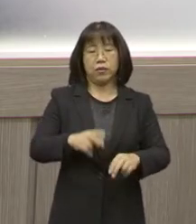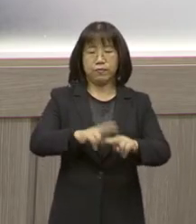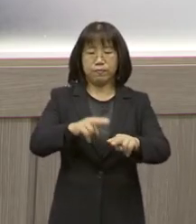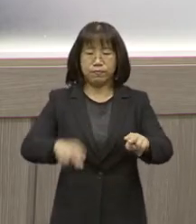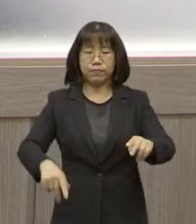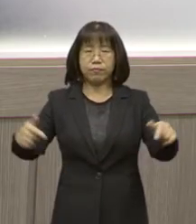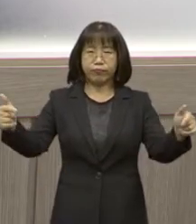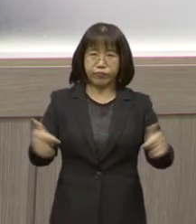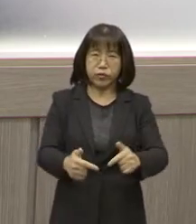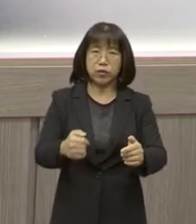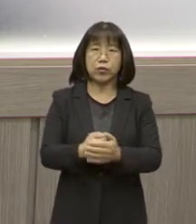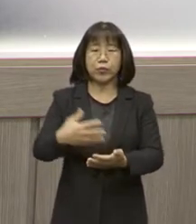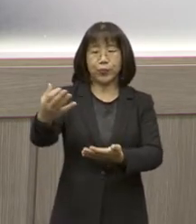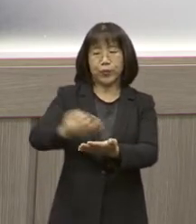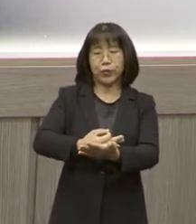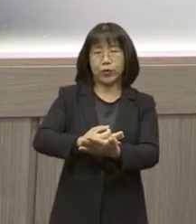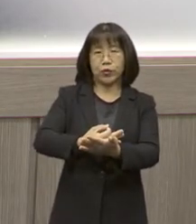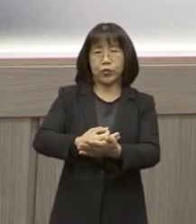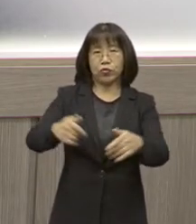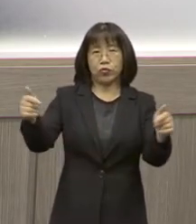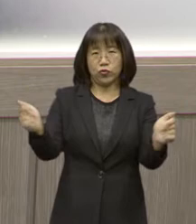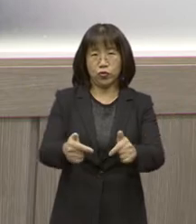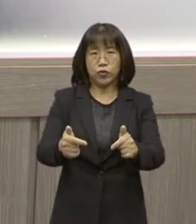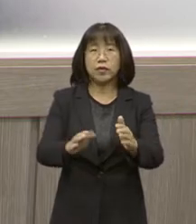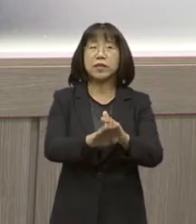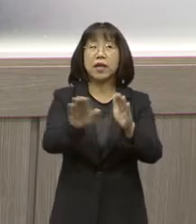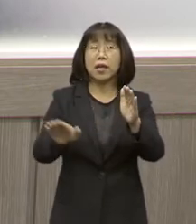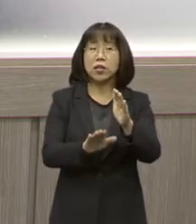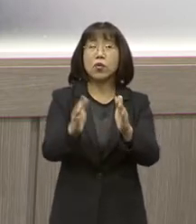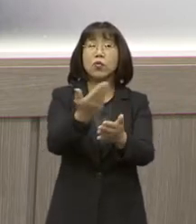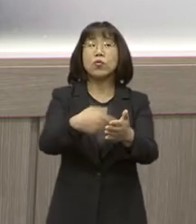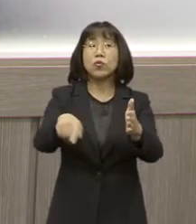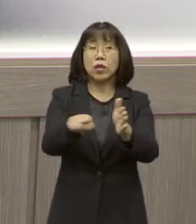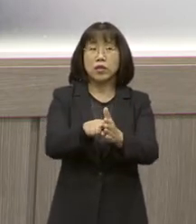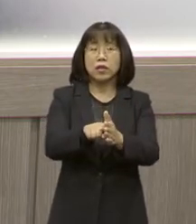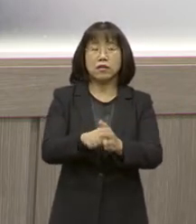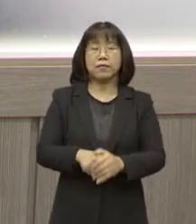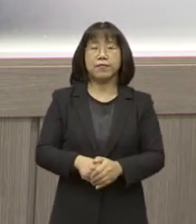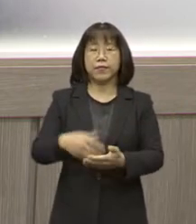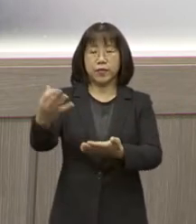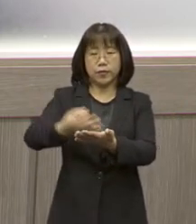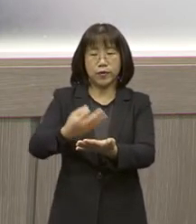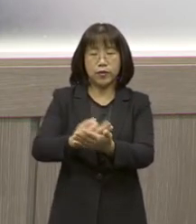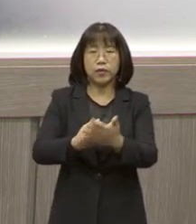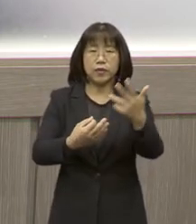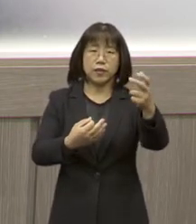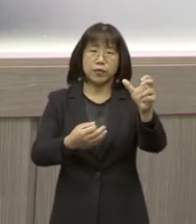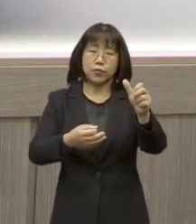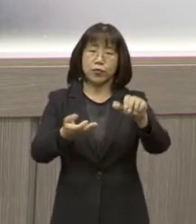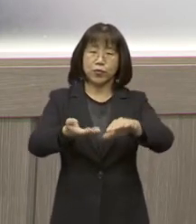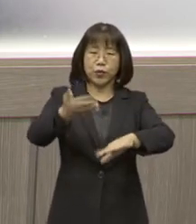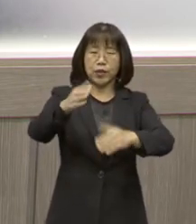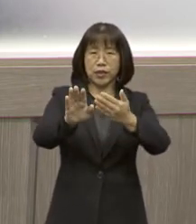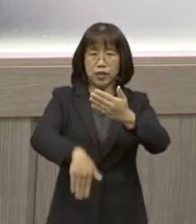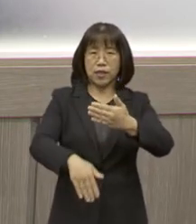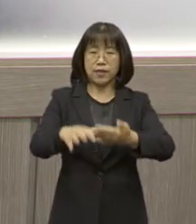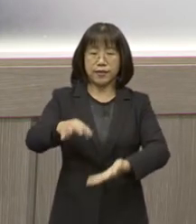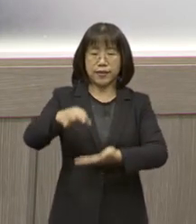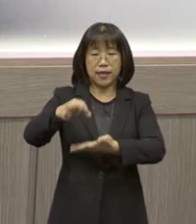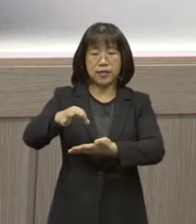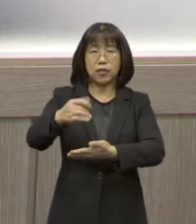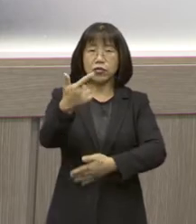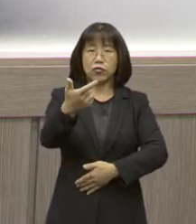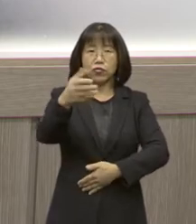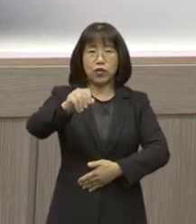감소 휴 폐업 등으로 소득이 25% 이상 감상 가 권이 포함 생각 우중 기준 중에서 독 75%